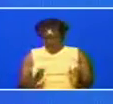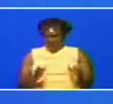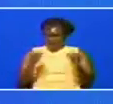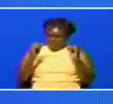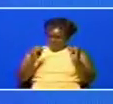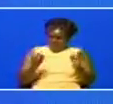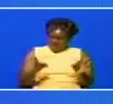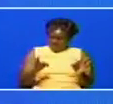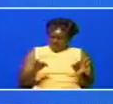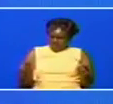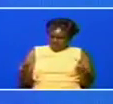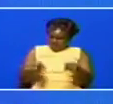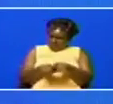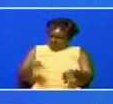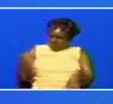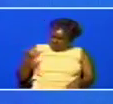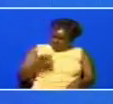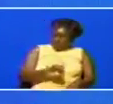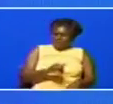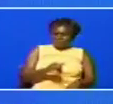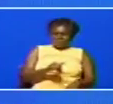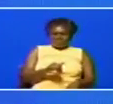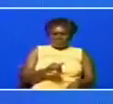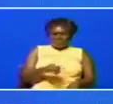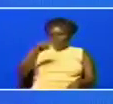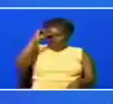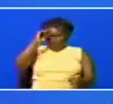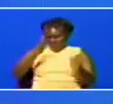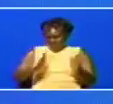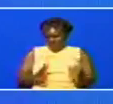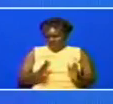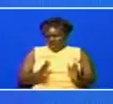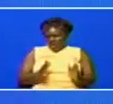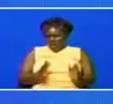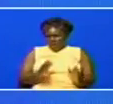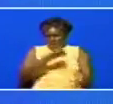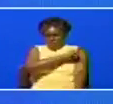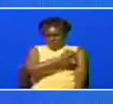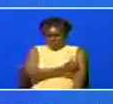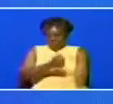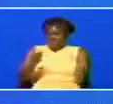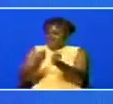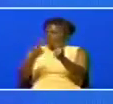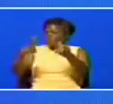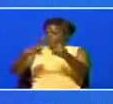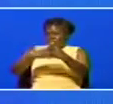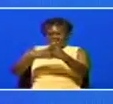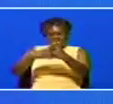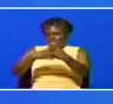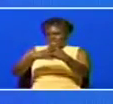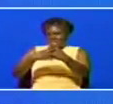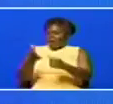Iwapo hali itasalia kuwa jinsi ilivyo sasa, takriban magavana walioko mamlakani sasa 19 watakuwa